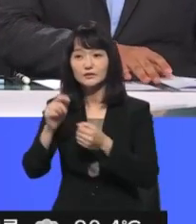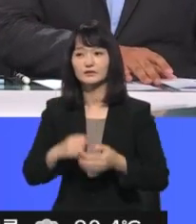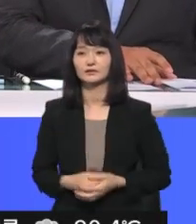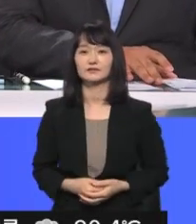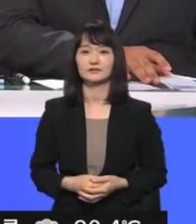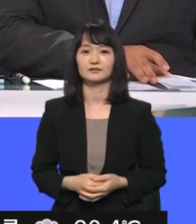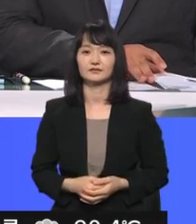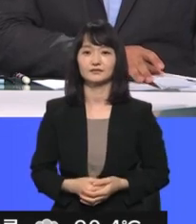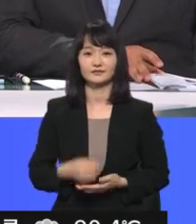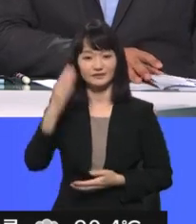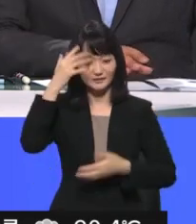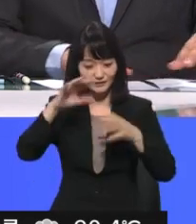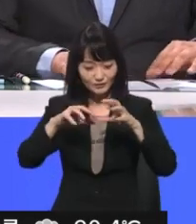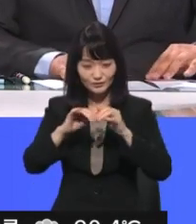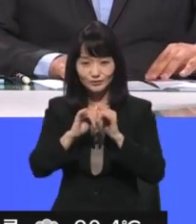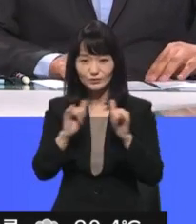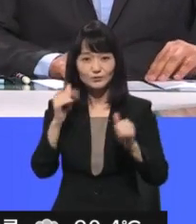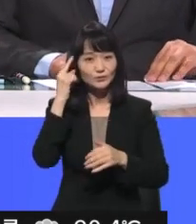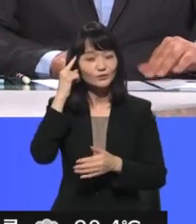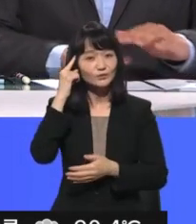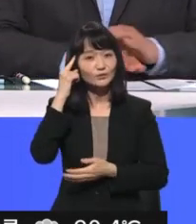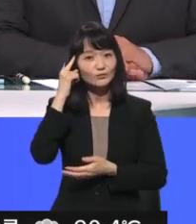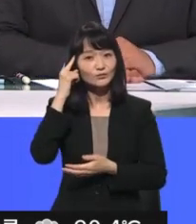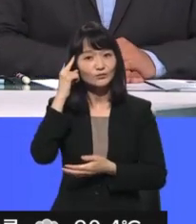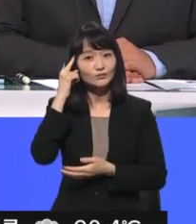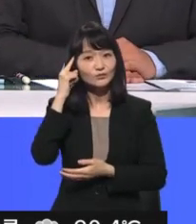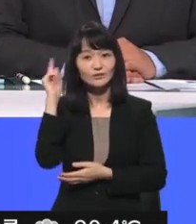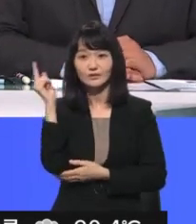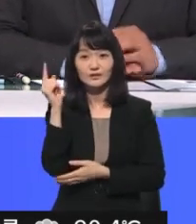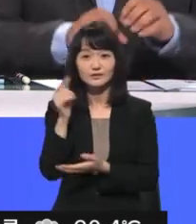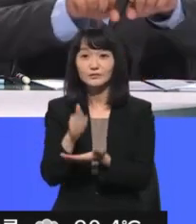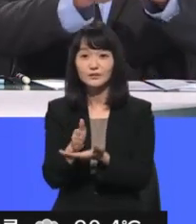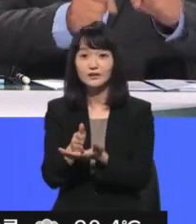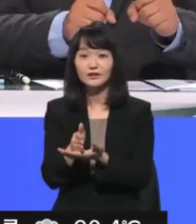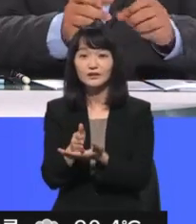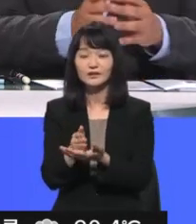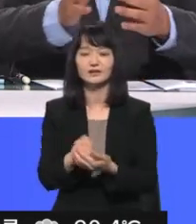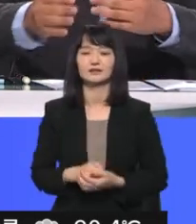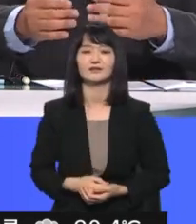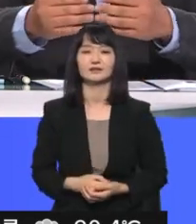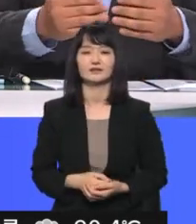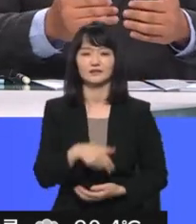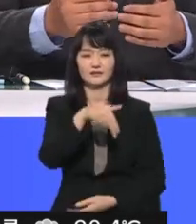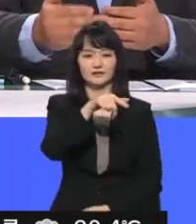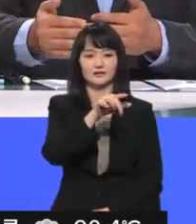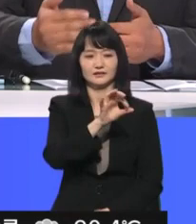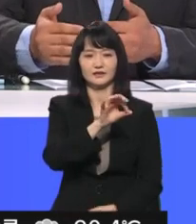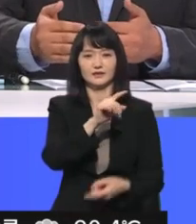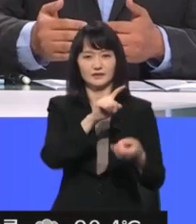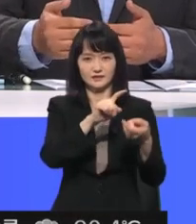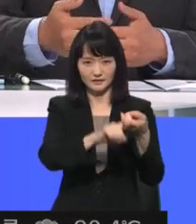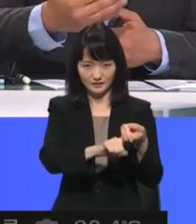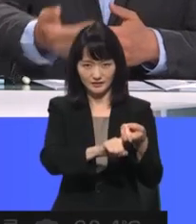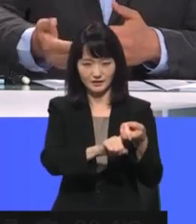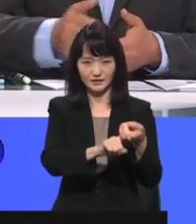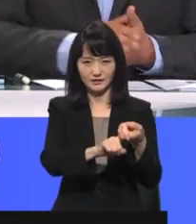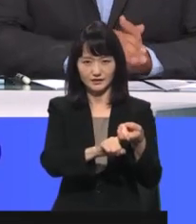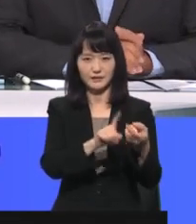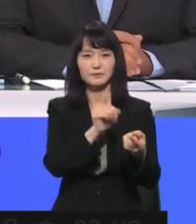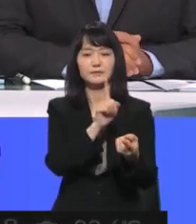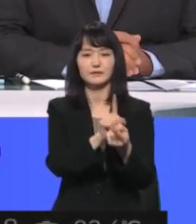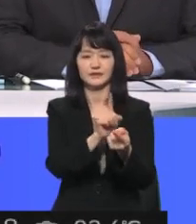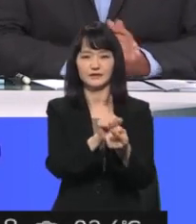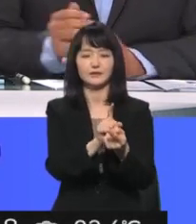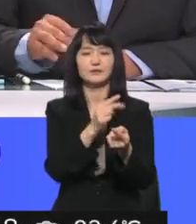뉴테크 쓰지 말란 말이야 알았어 그리고 또 저희가 그건 화제가 그저 아니라고 할 만 했는데 그렇게 이제 장애 관과 이제 단절이 더 필요하다 알겠습니 다시